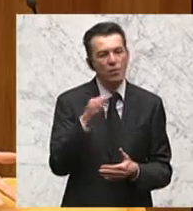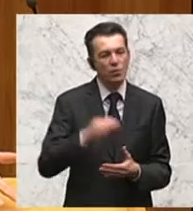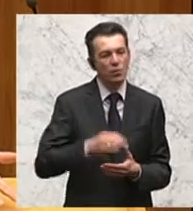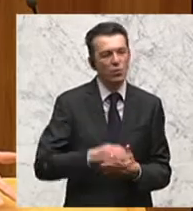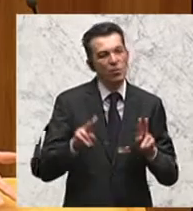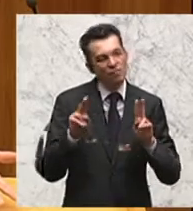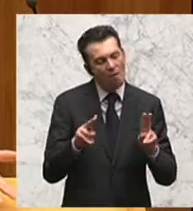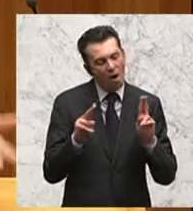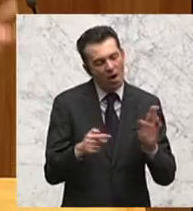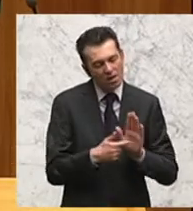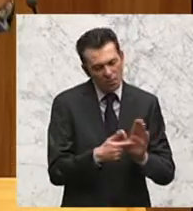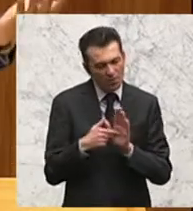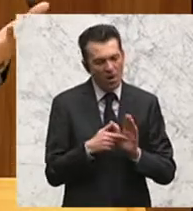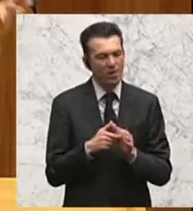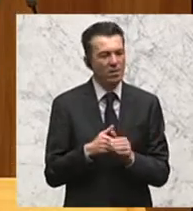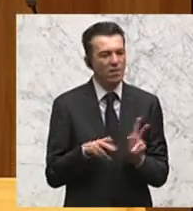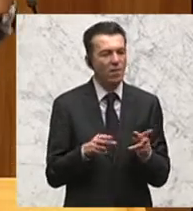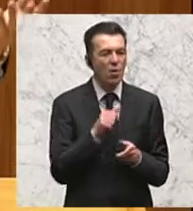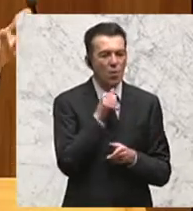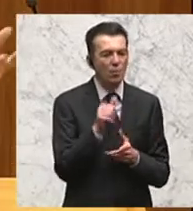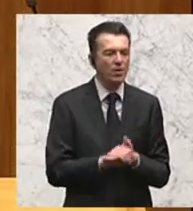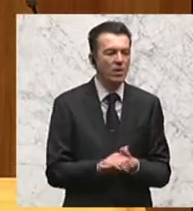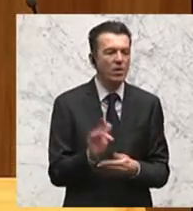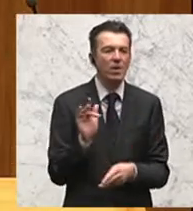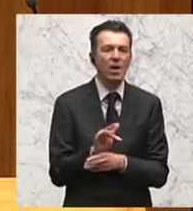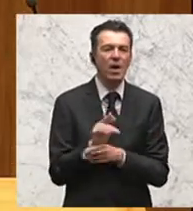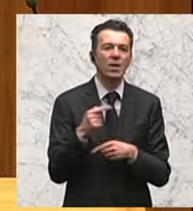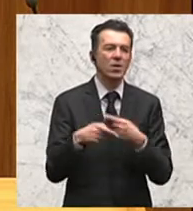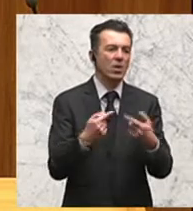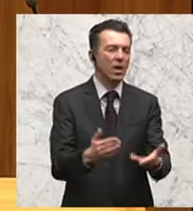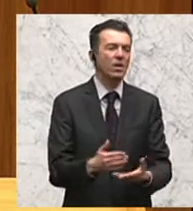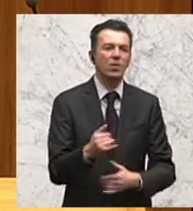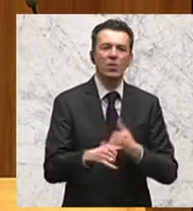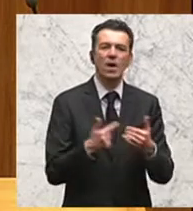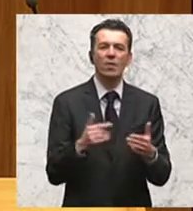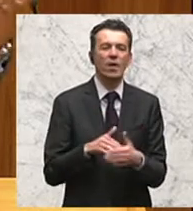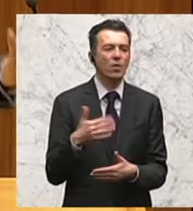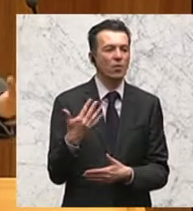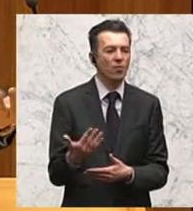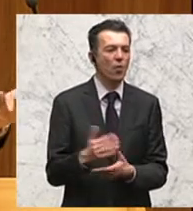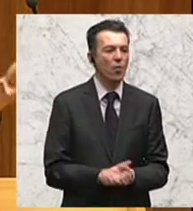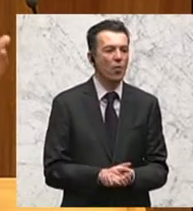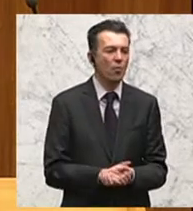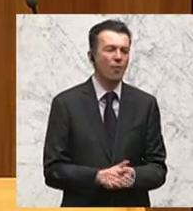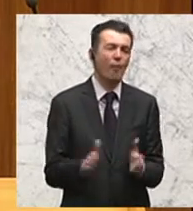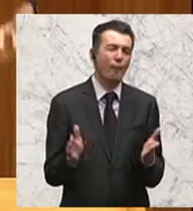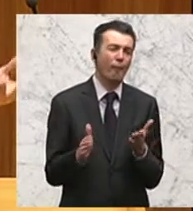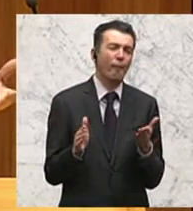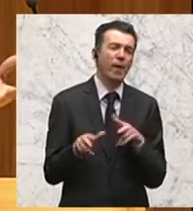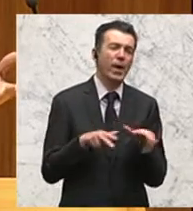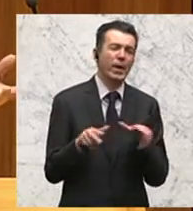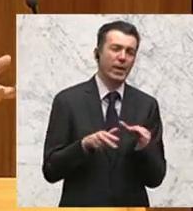auf den Punkt zu bringen? Warum haben Sie nicht in dieser kritischen Tradition des Jahres 2005 zumindest im Ansatz die Regierung für